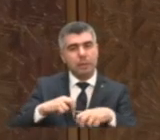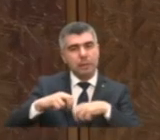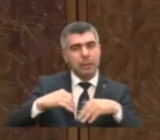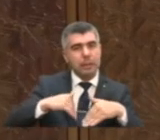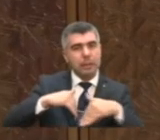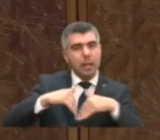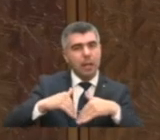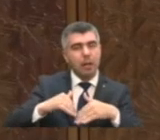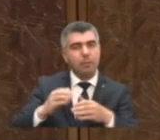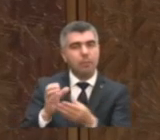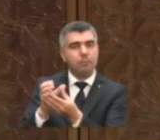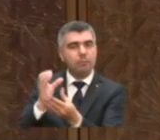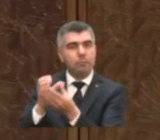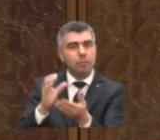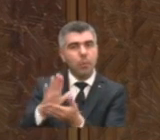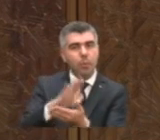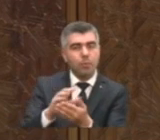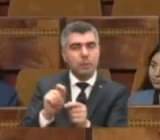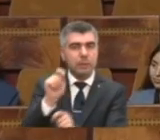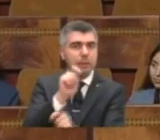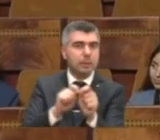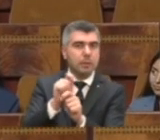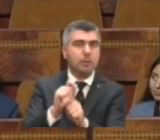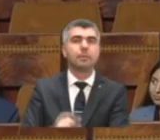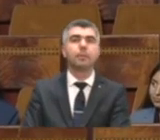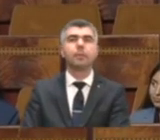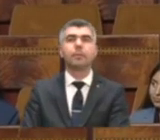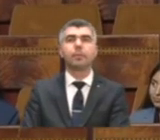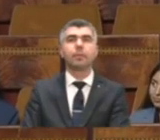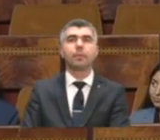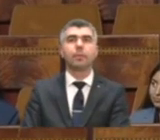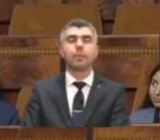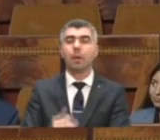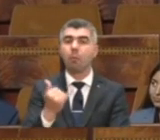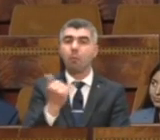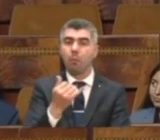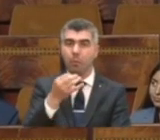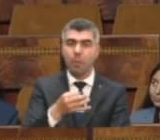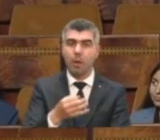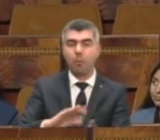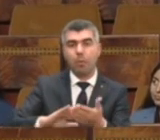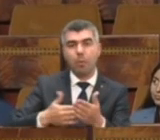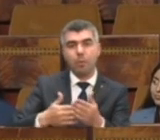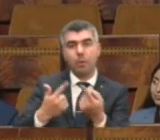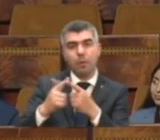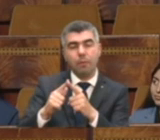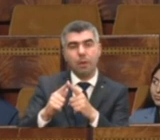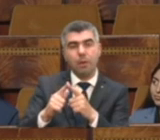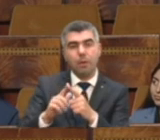بتطوير وتأهيل وتجويد خدمات هذا القطاع حتى يساهم بشكل إيجابي في فك